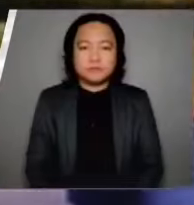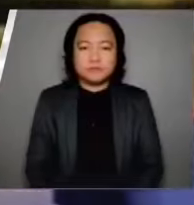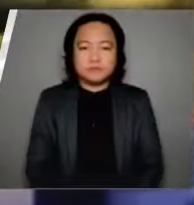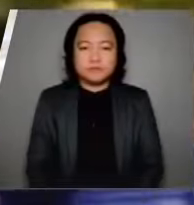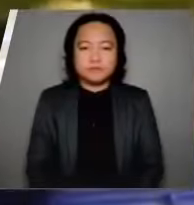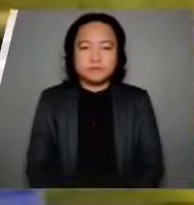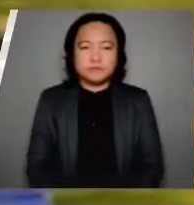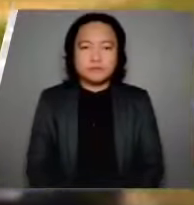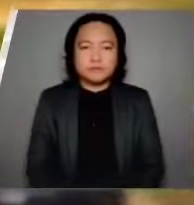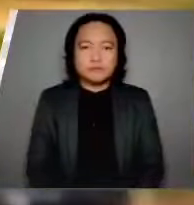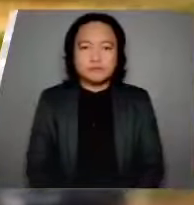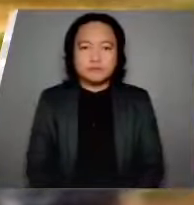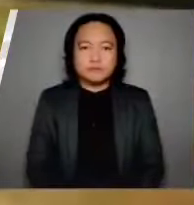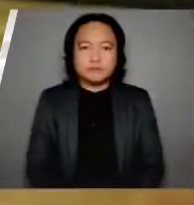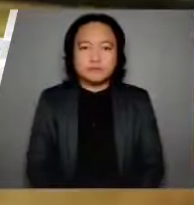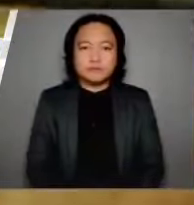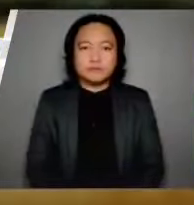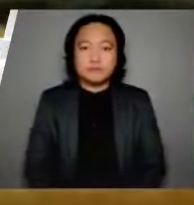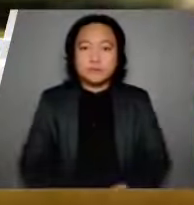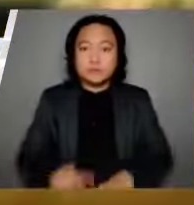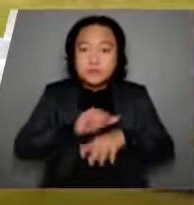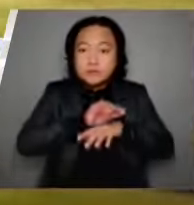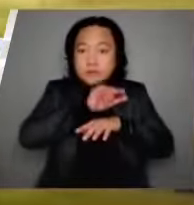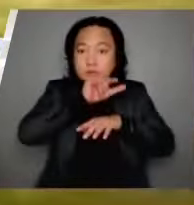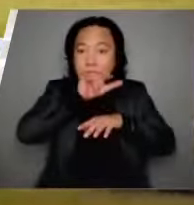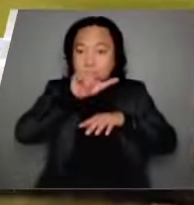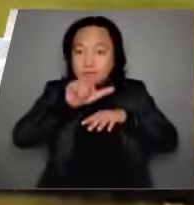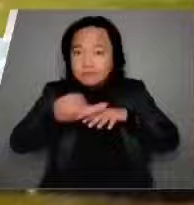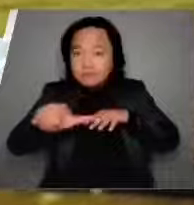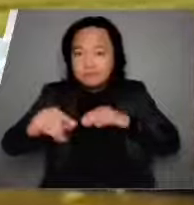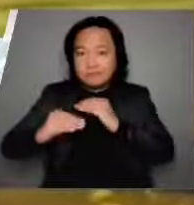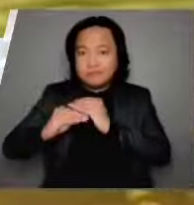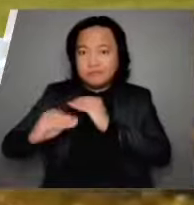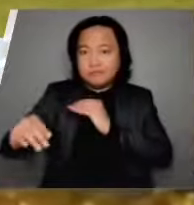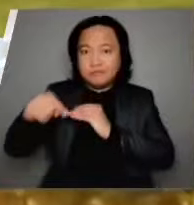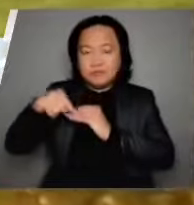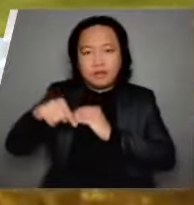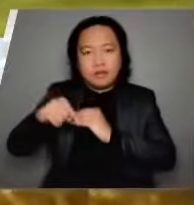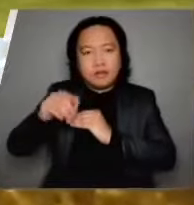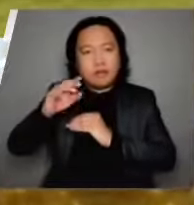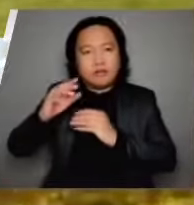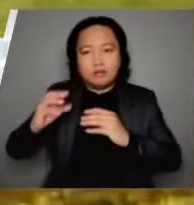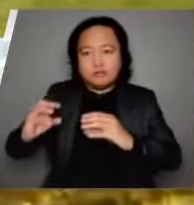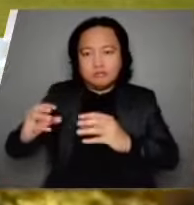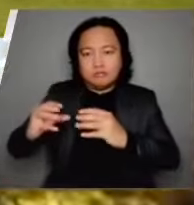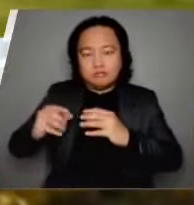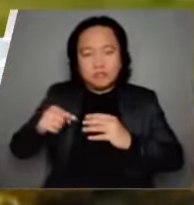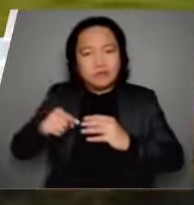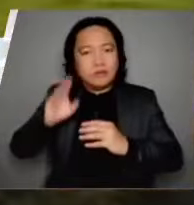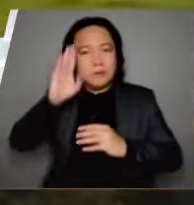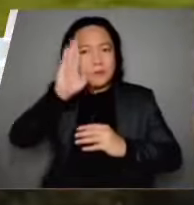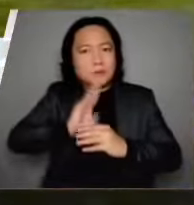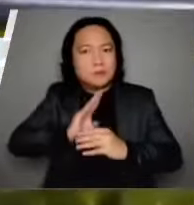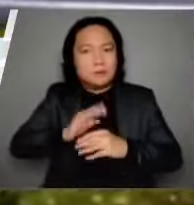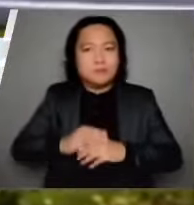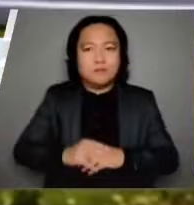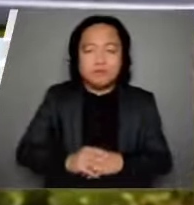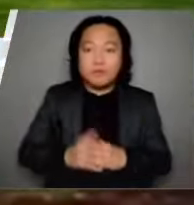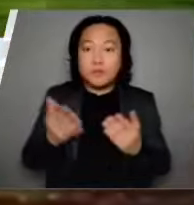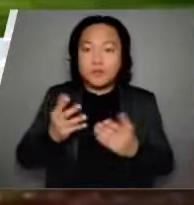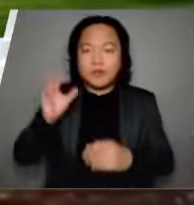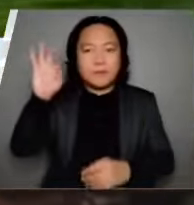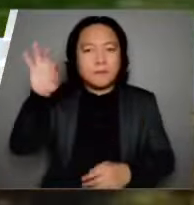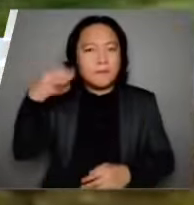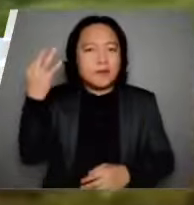Sira ang landing gear sa harap ng cargo plane na ito galing Paris, France. Kaya pagdating sa Istanbul Airport sa Turkey,